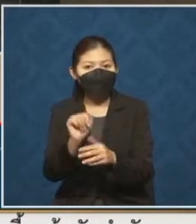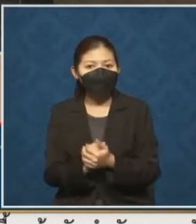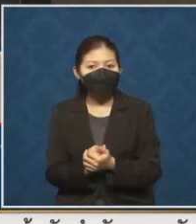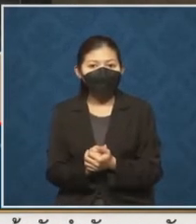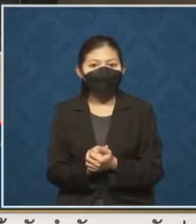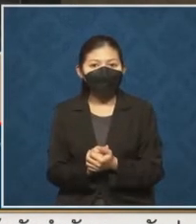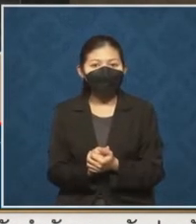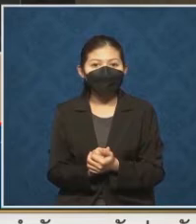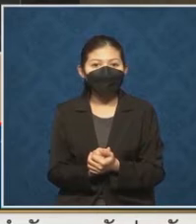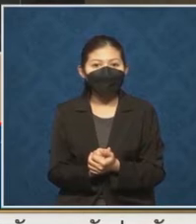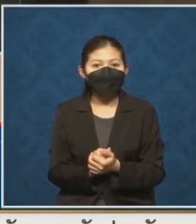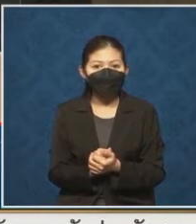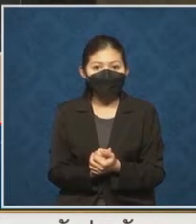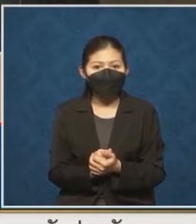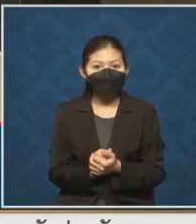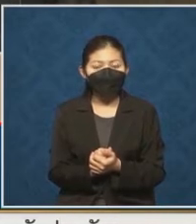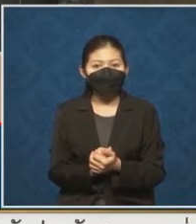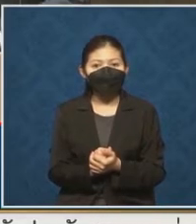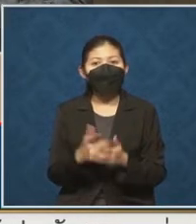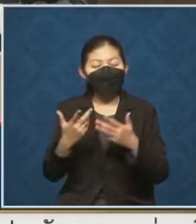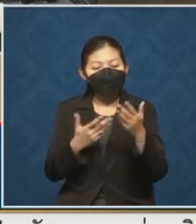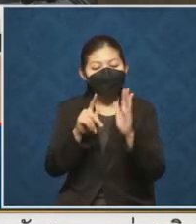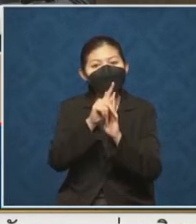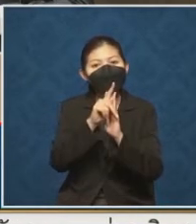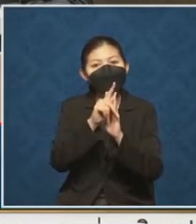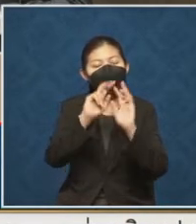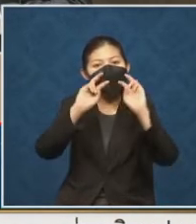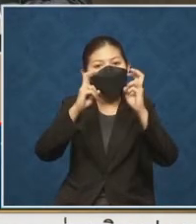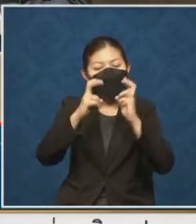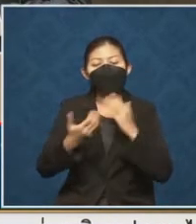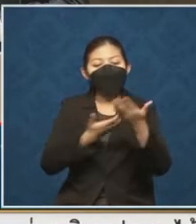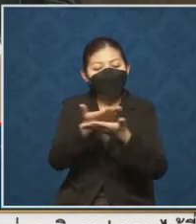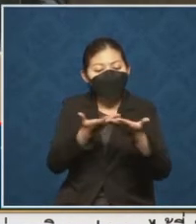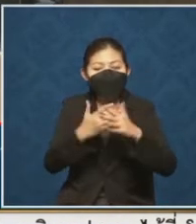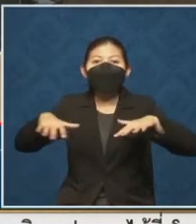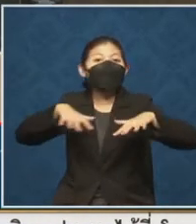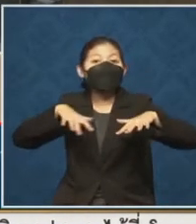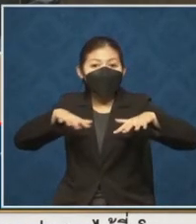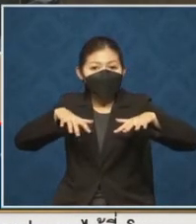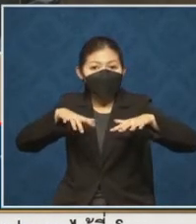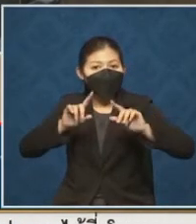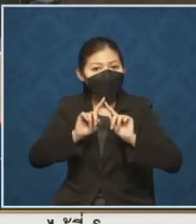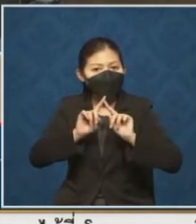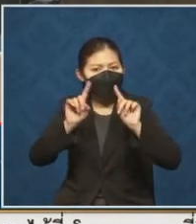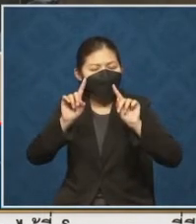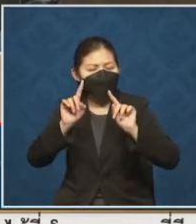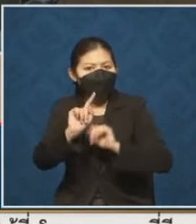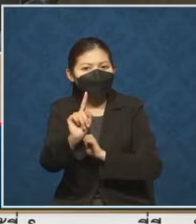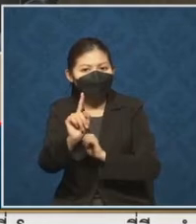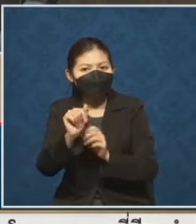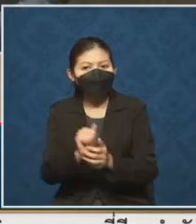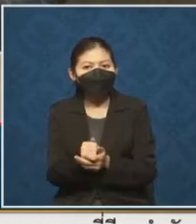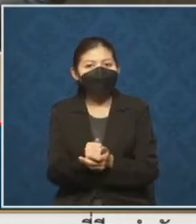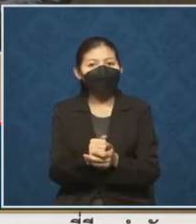และมาตรานี้ธรรมทานสังเกตนะครับผมชื่อเป็นญัตติครับเป็นญัตติเปิด